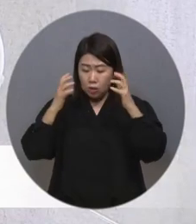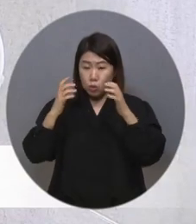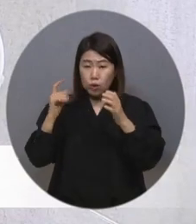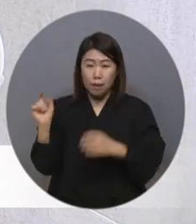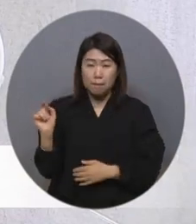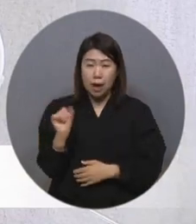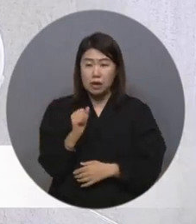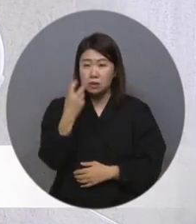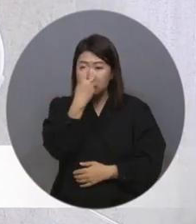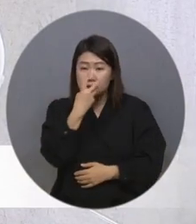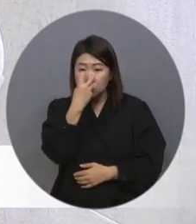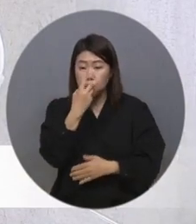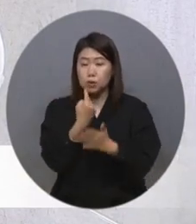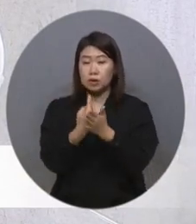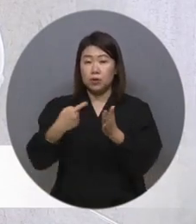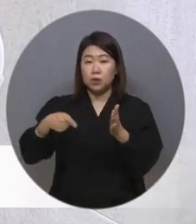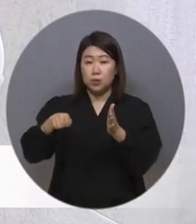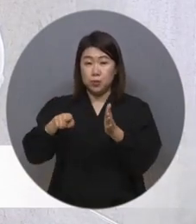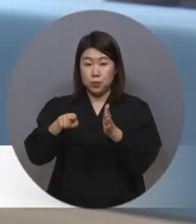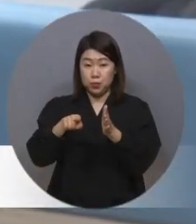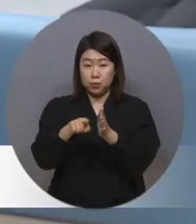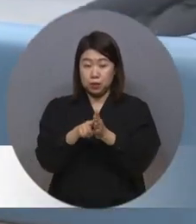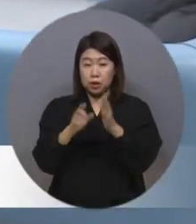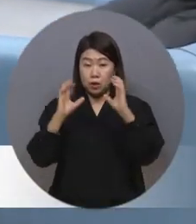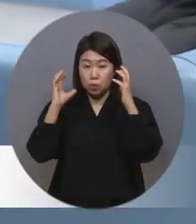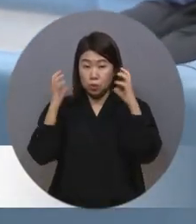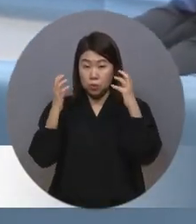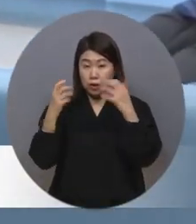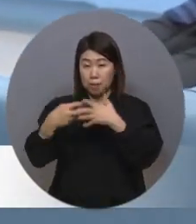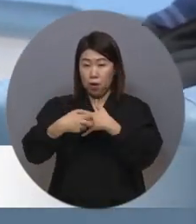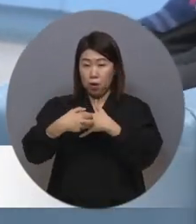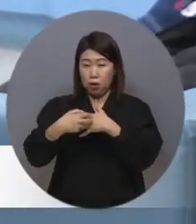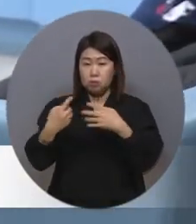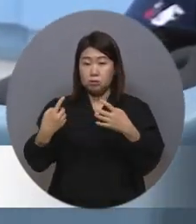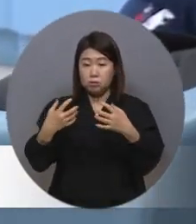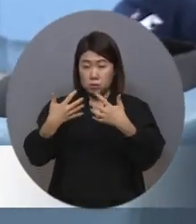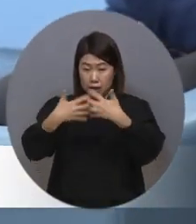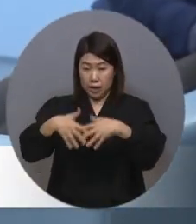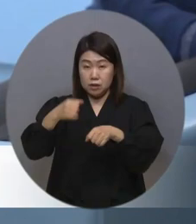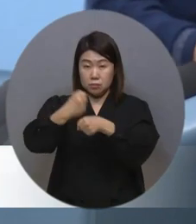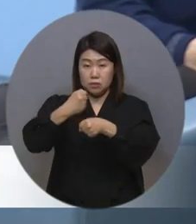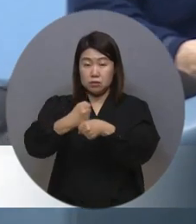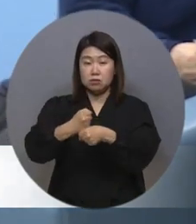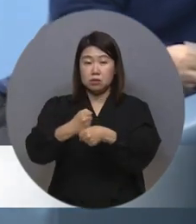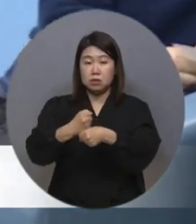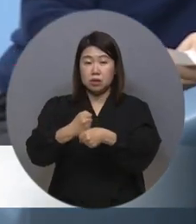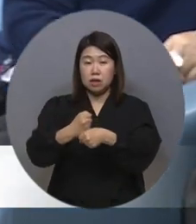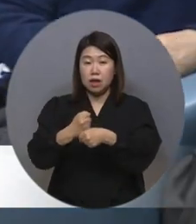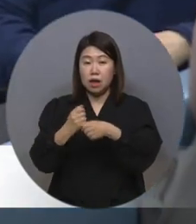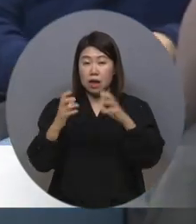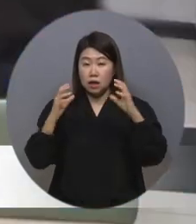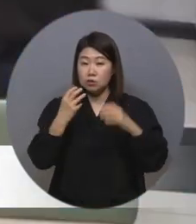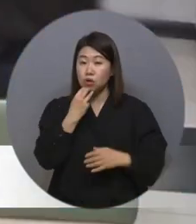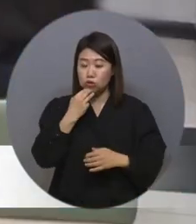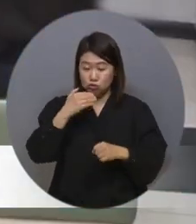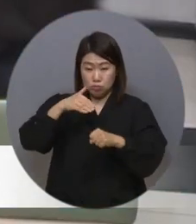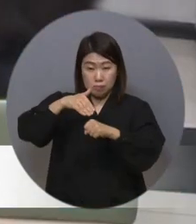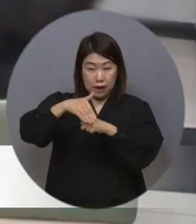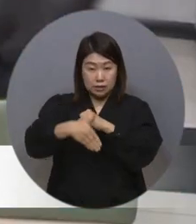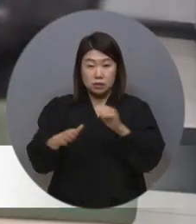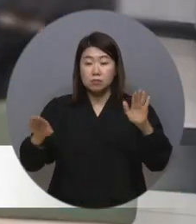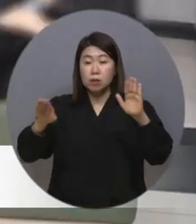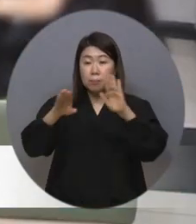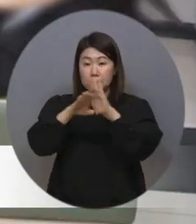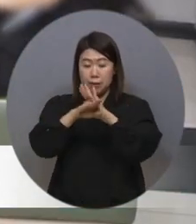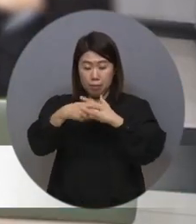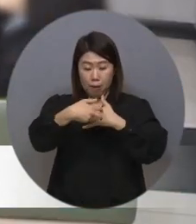위해 서울형 야간 소아의료 체계를 구축해 운영한다고 밝혔습니다. 서울형 야간 소아의료 체계는 동네